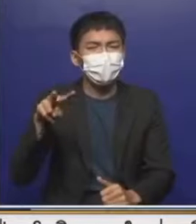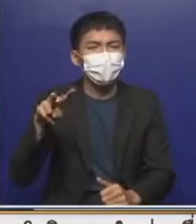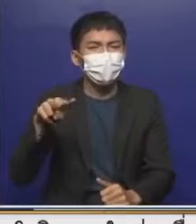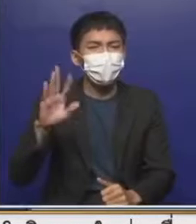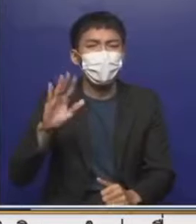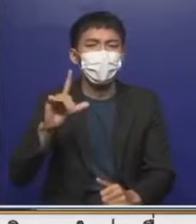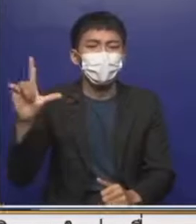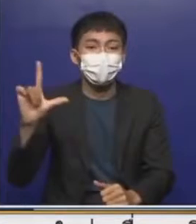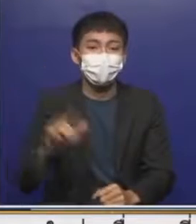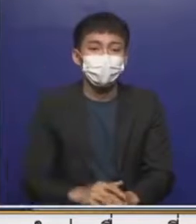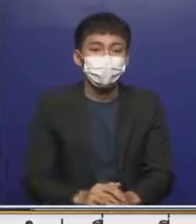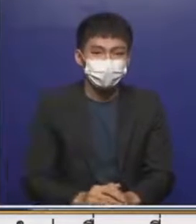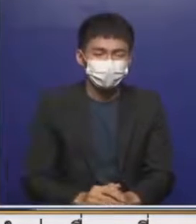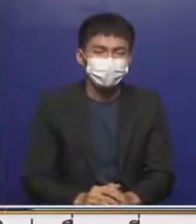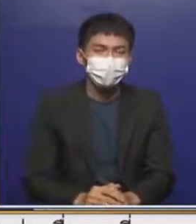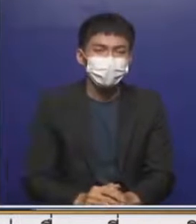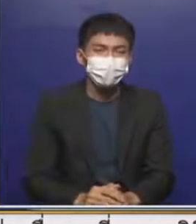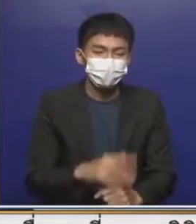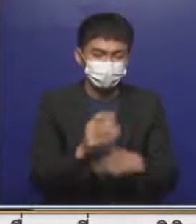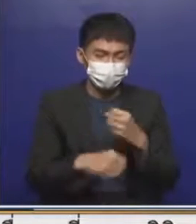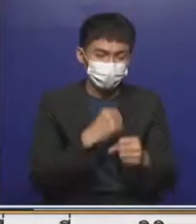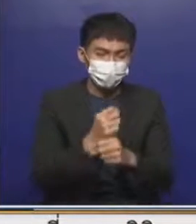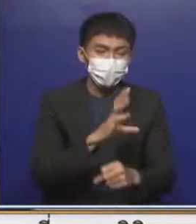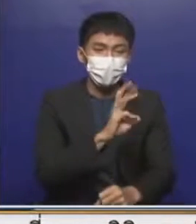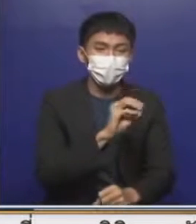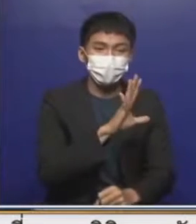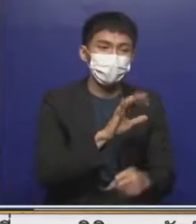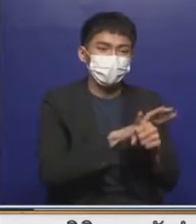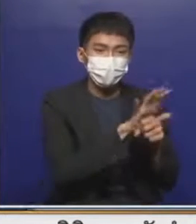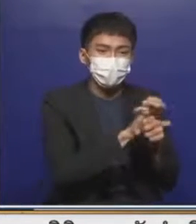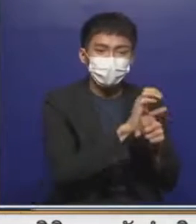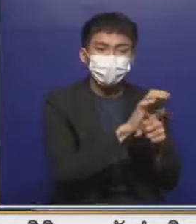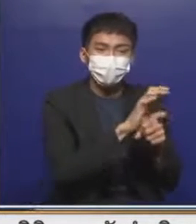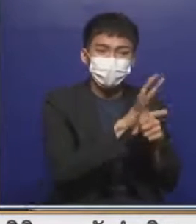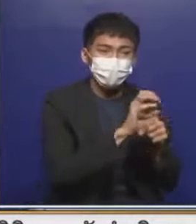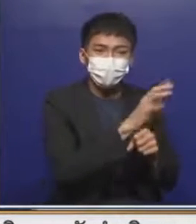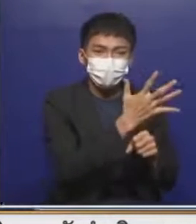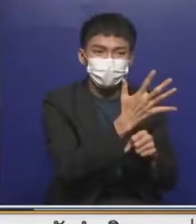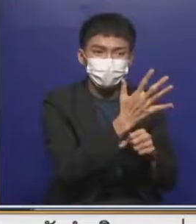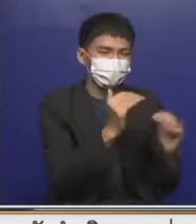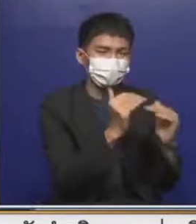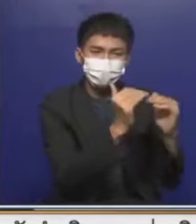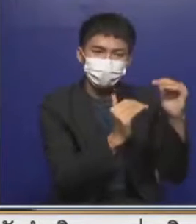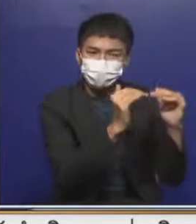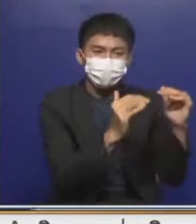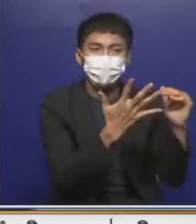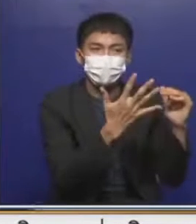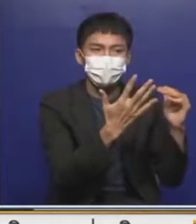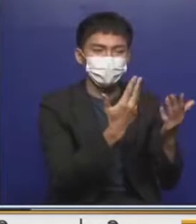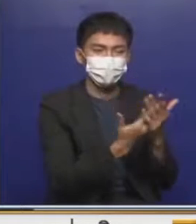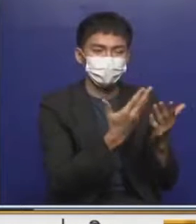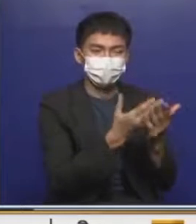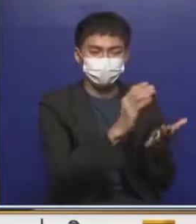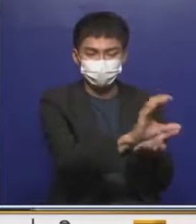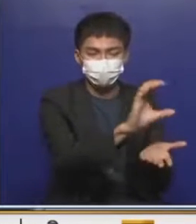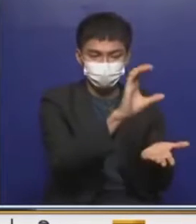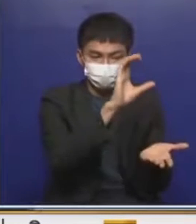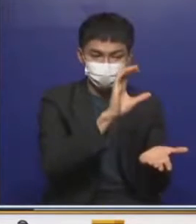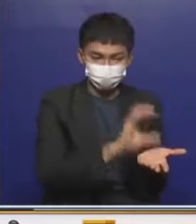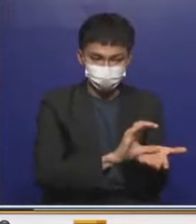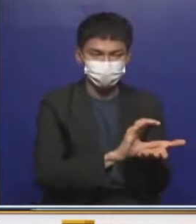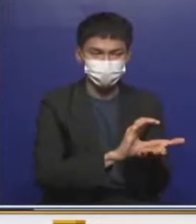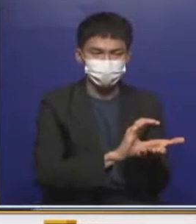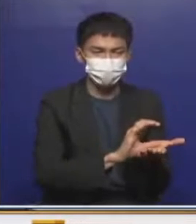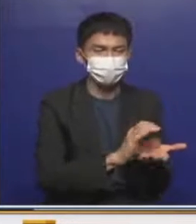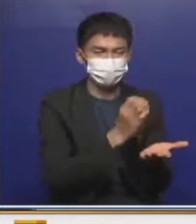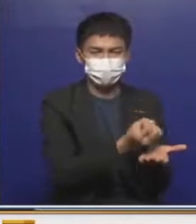ตลกร้อยไปกานั้เหอนกันปี 62 ไม่เจอโควิดไม่ต้องเจอกับความเหอมล้ำงบการศึษาสำหรับเด็กพิการยังมา